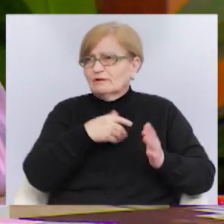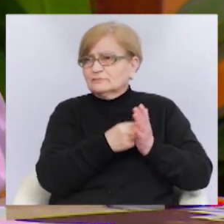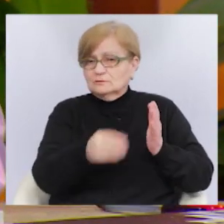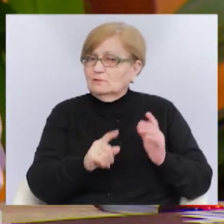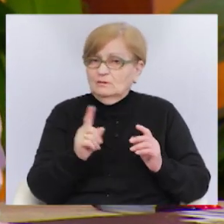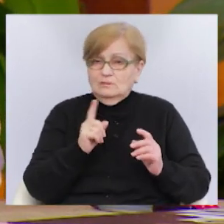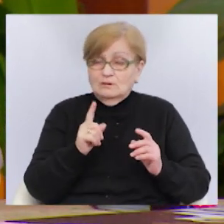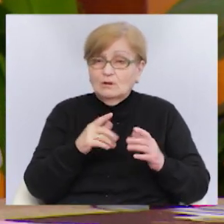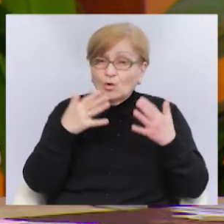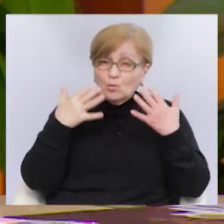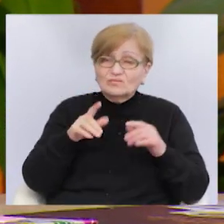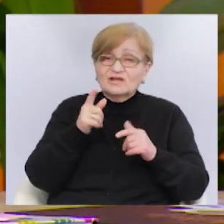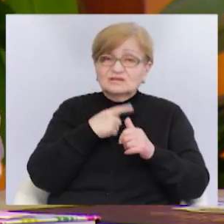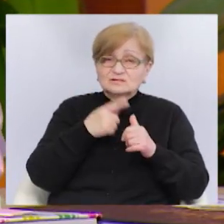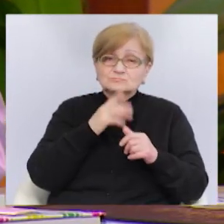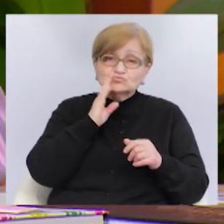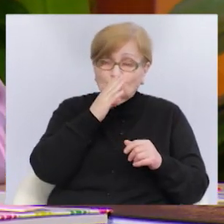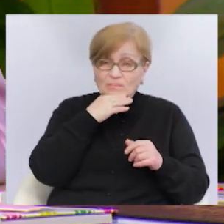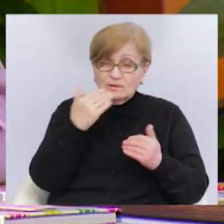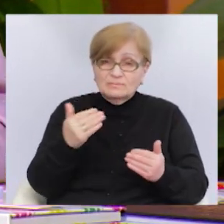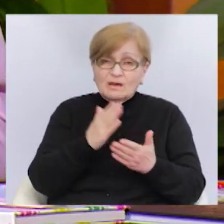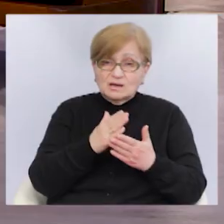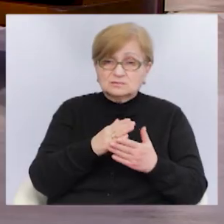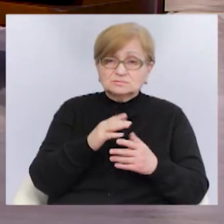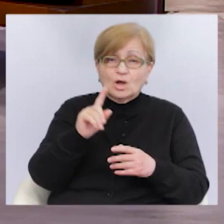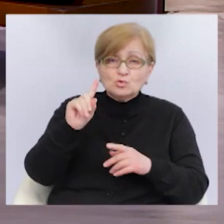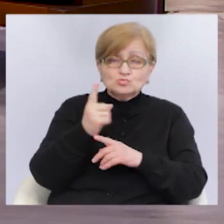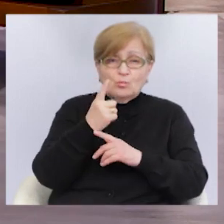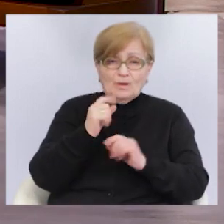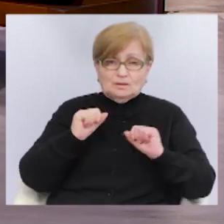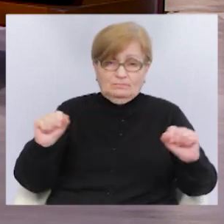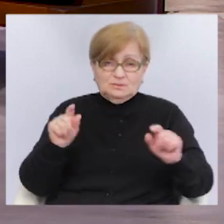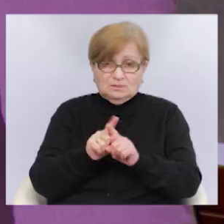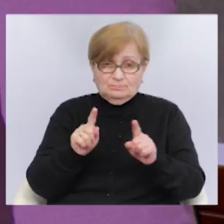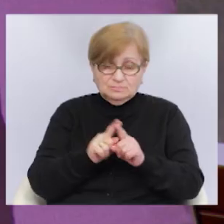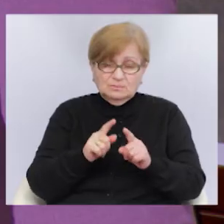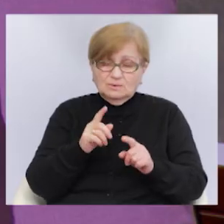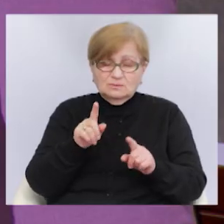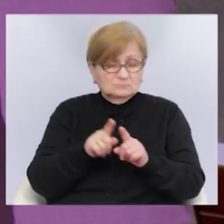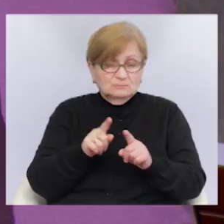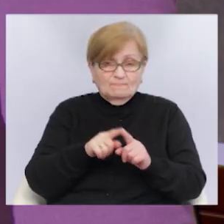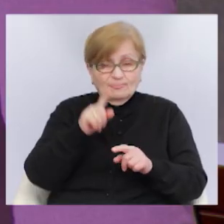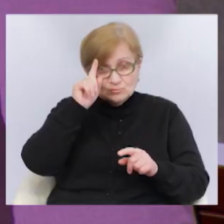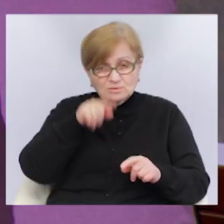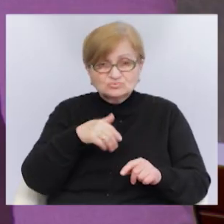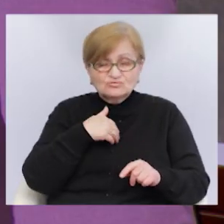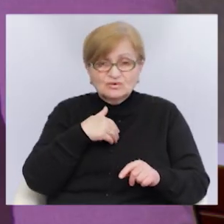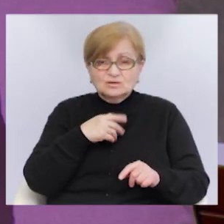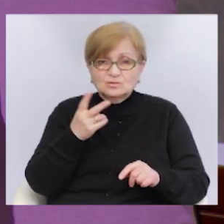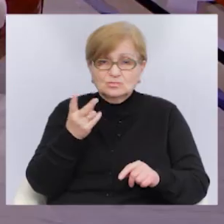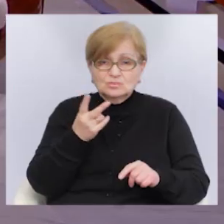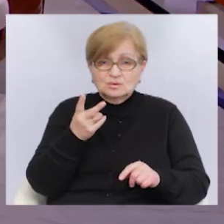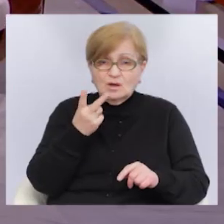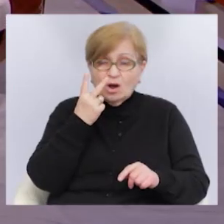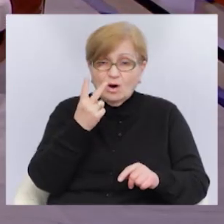სუპერ გმირები ვართ, ხო? ჩვენ გვაქვს ჩვენი საზღვრები, ხო? ლიმიტი, ბატარეა გვიჭდება ხოლმე და ეს უნდა გავიაზროთ. ორ